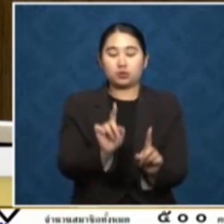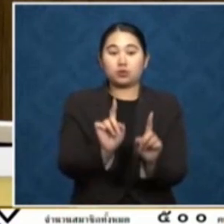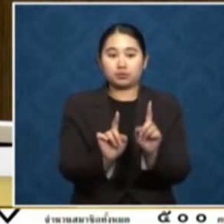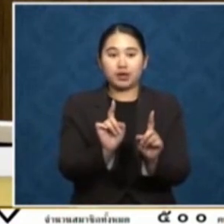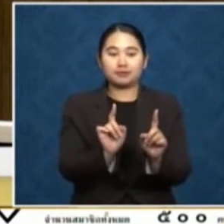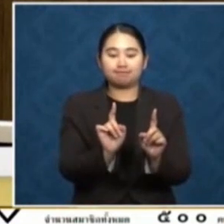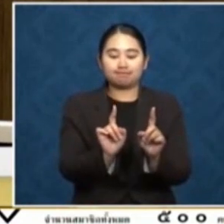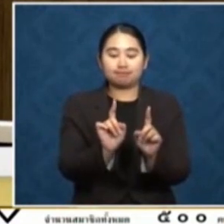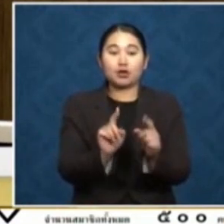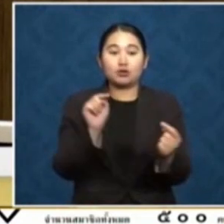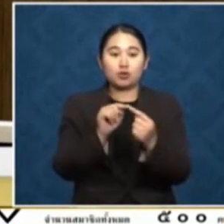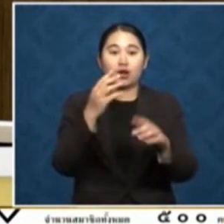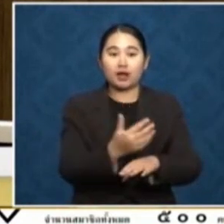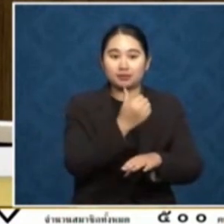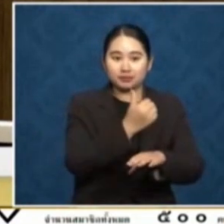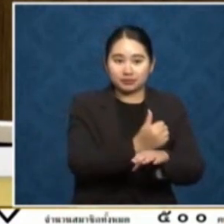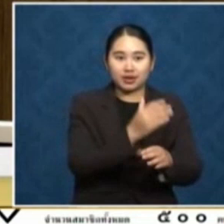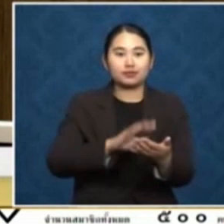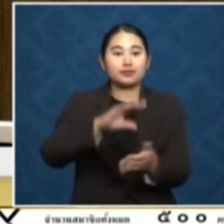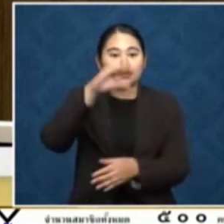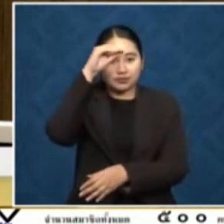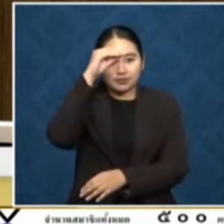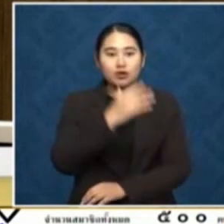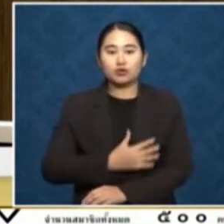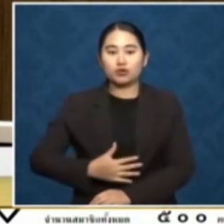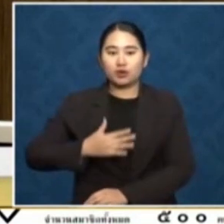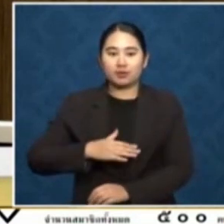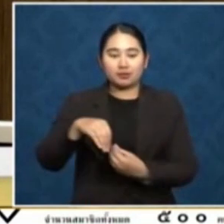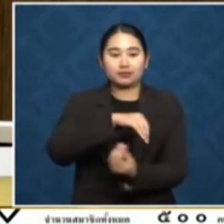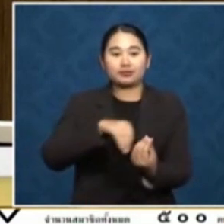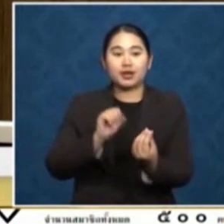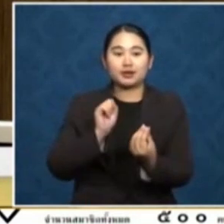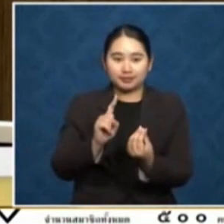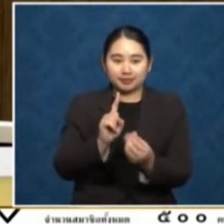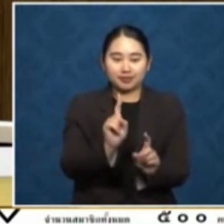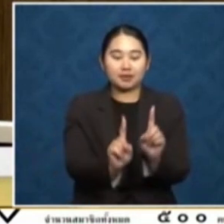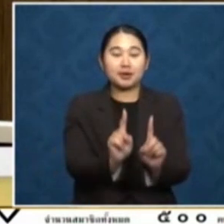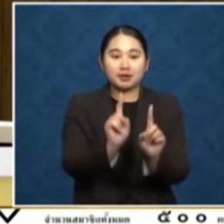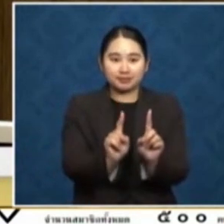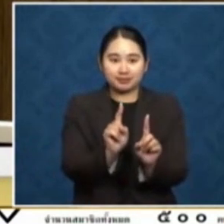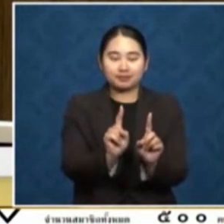ซึ่งชี้วัดในด้านทางการเมืองการศึกษาสุขภาพและเศรษฐกิจ